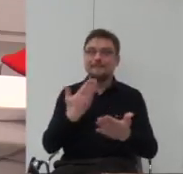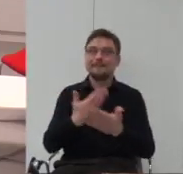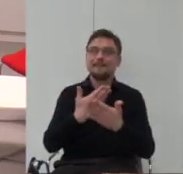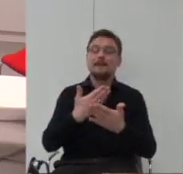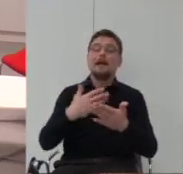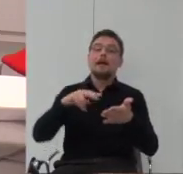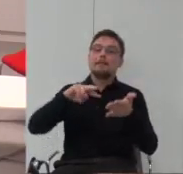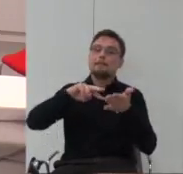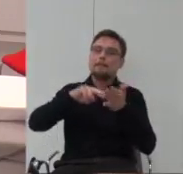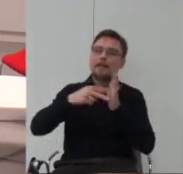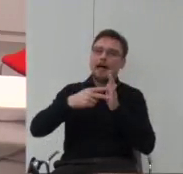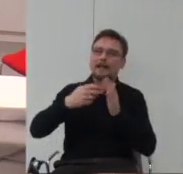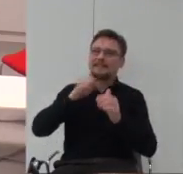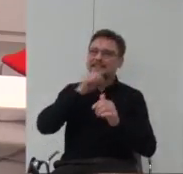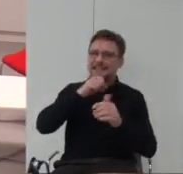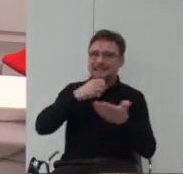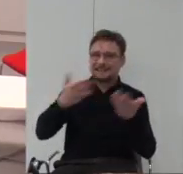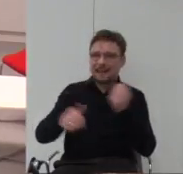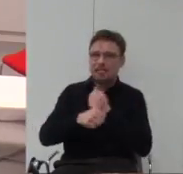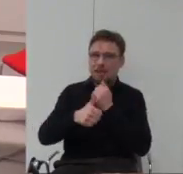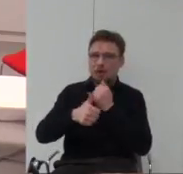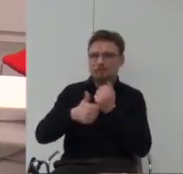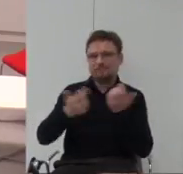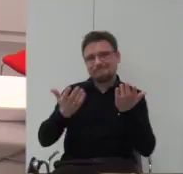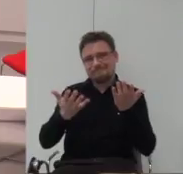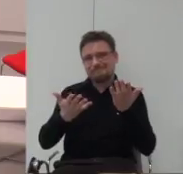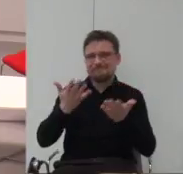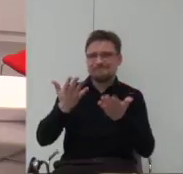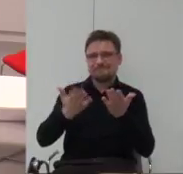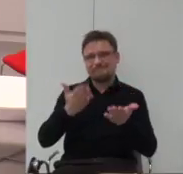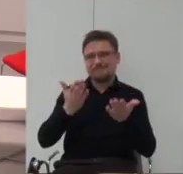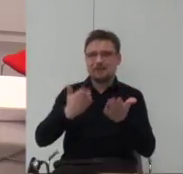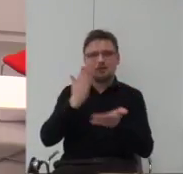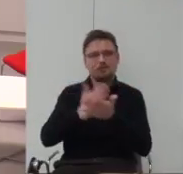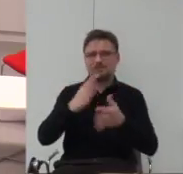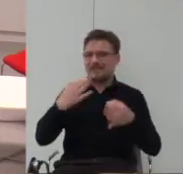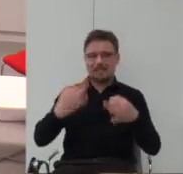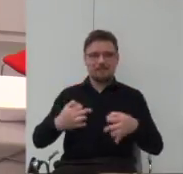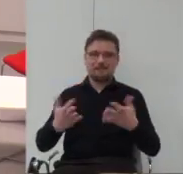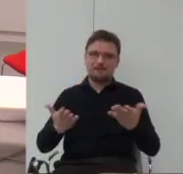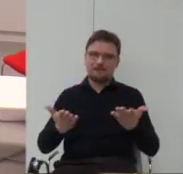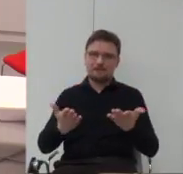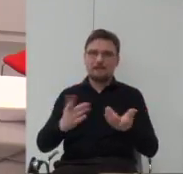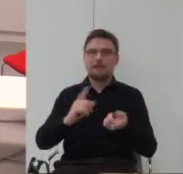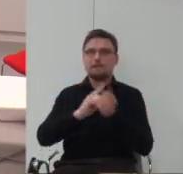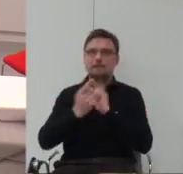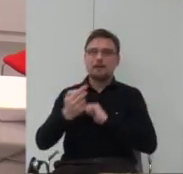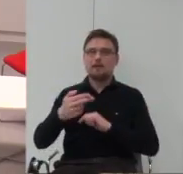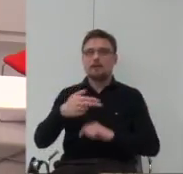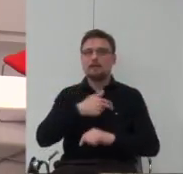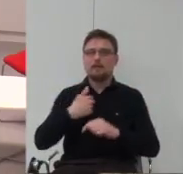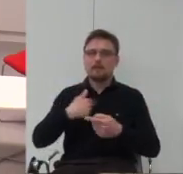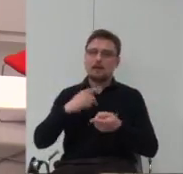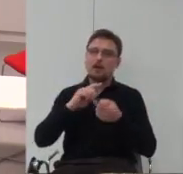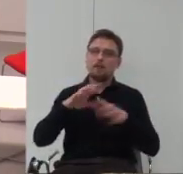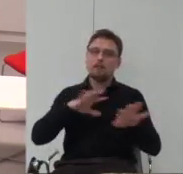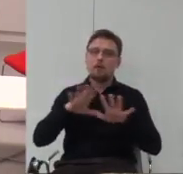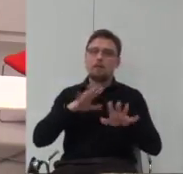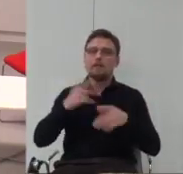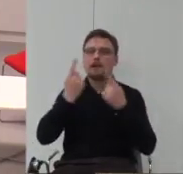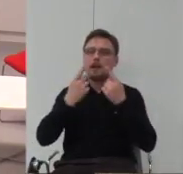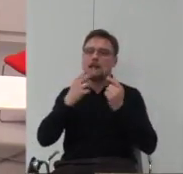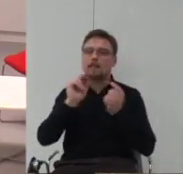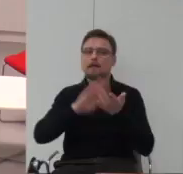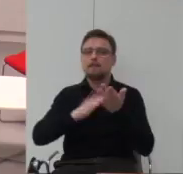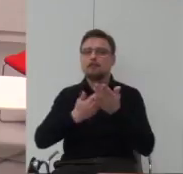2006, więc jak łatwo policzyć, ma już w tej chwili ponad 10 lat. Założenia, które kierowały twórcami tego dokumentu, w pewnej